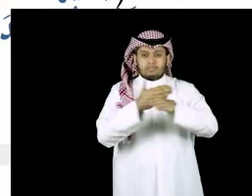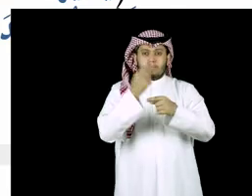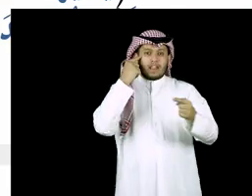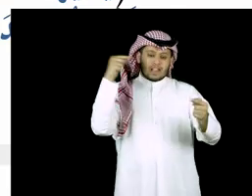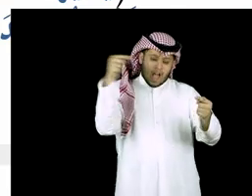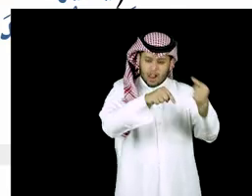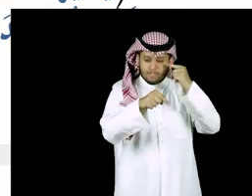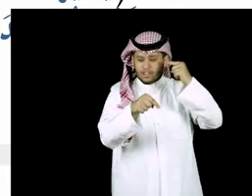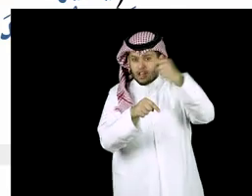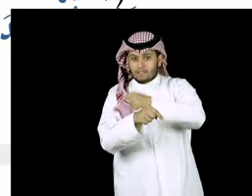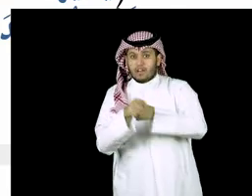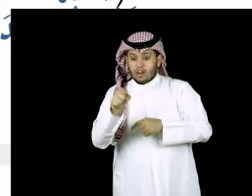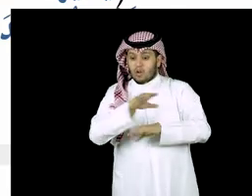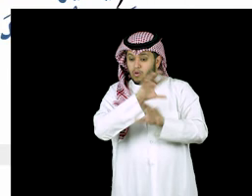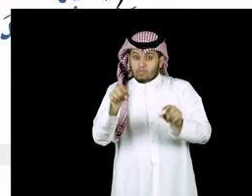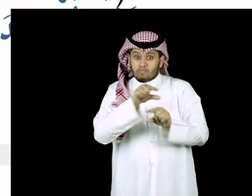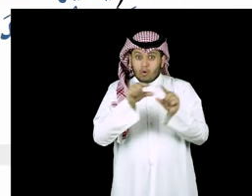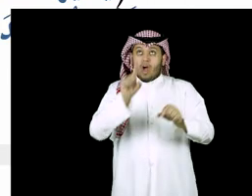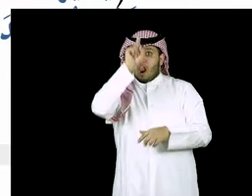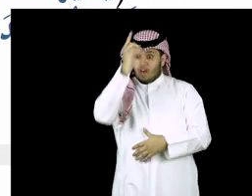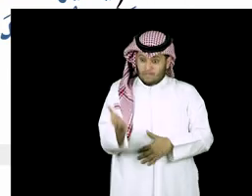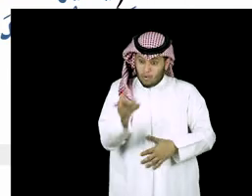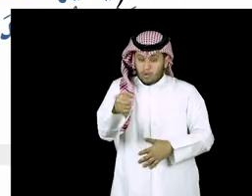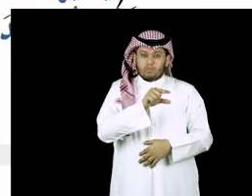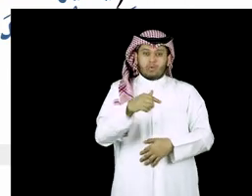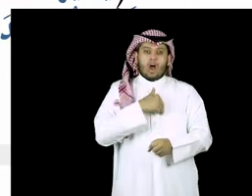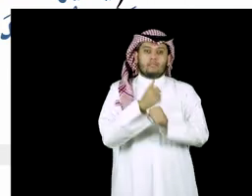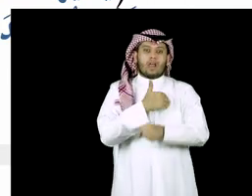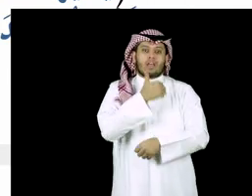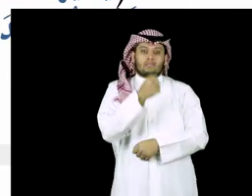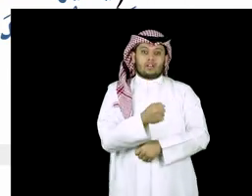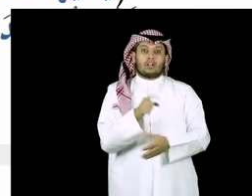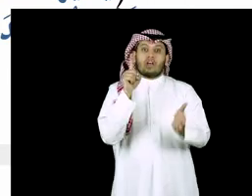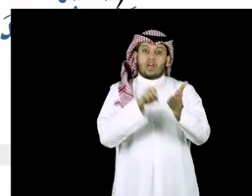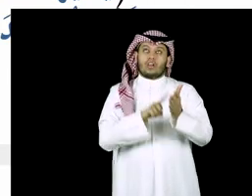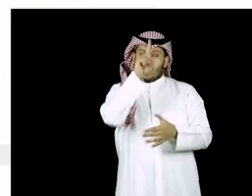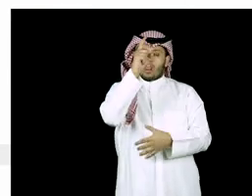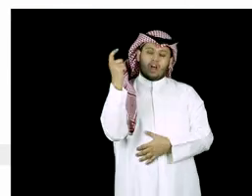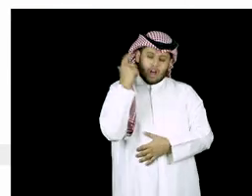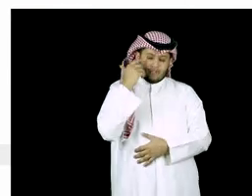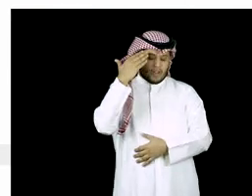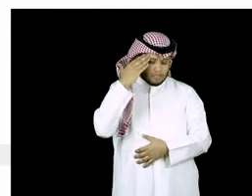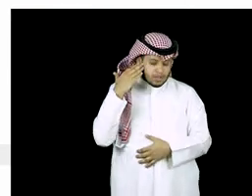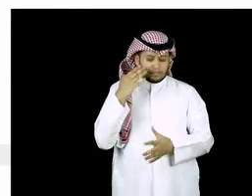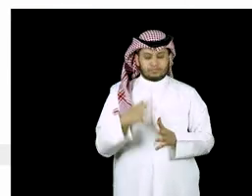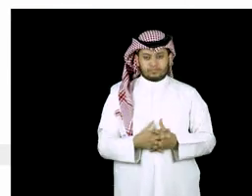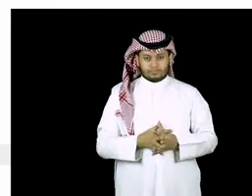لتعارفوا إن أكرمكم عند الله أتقاكم إن الله عليم خبير.